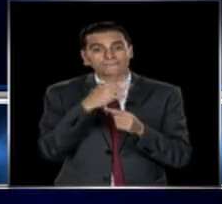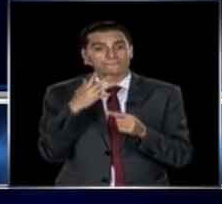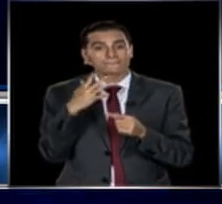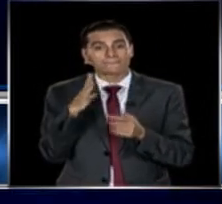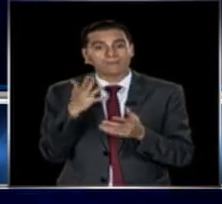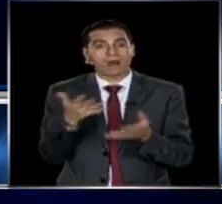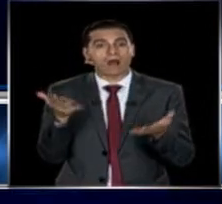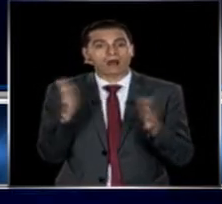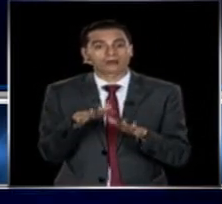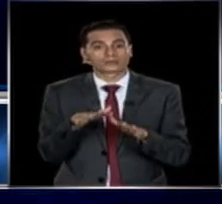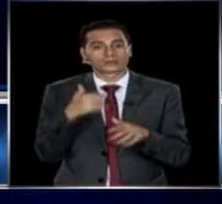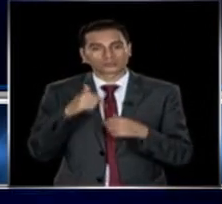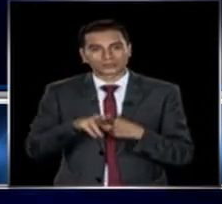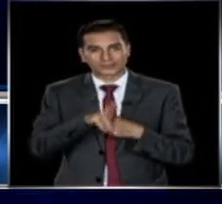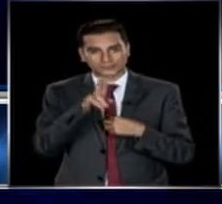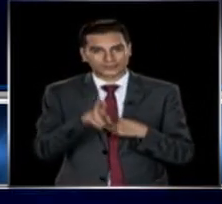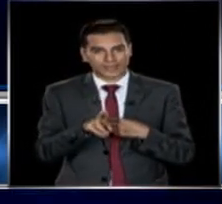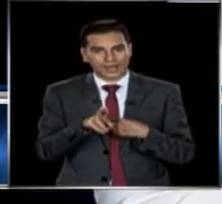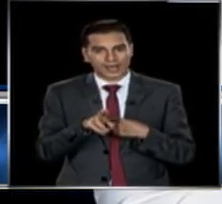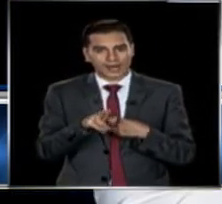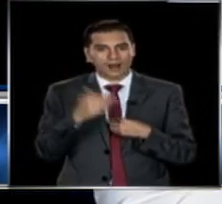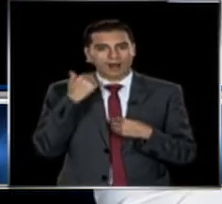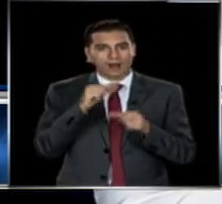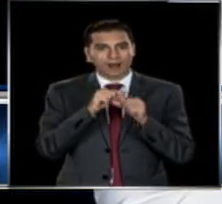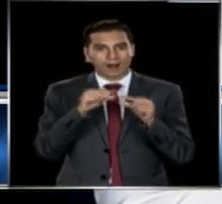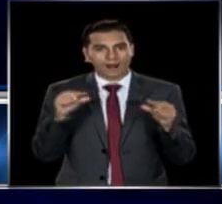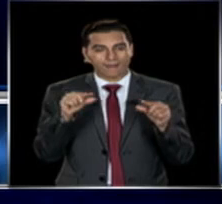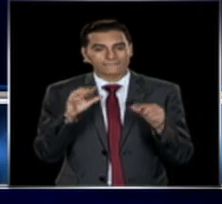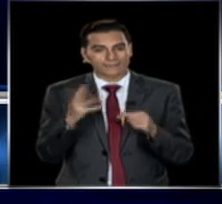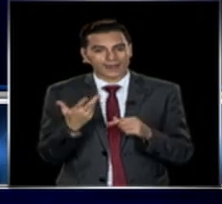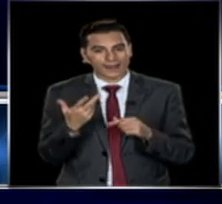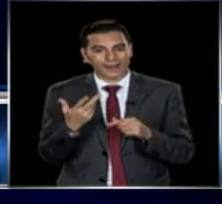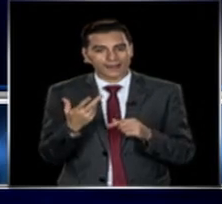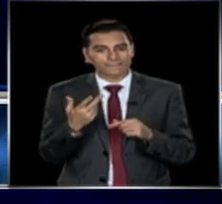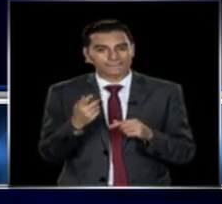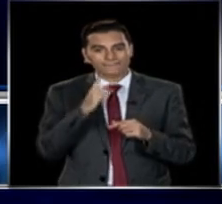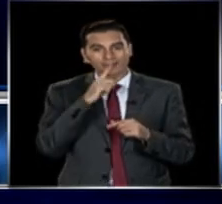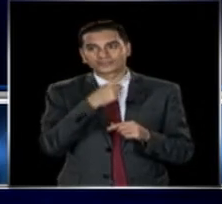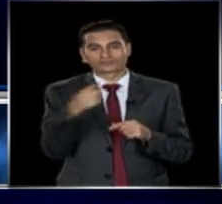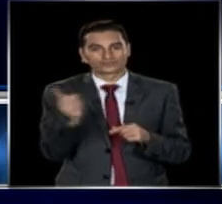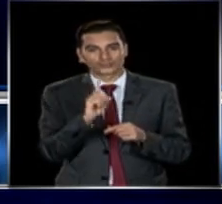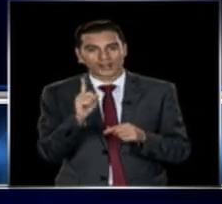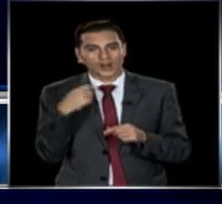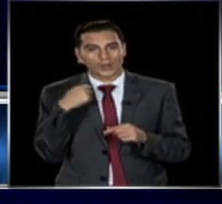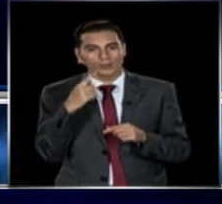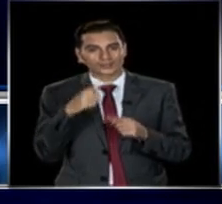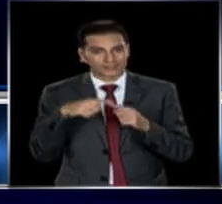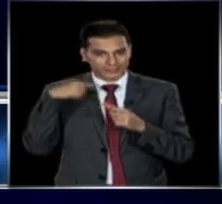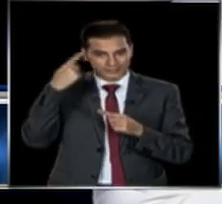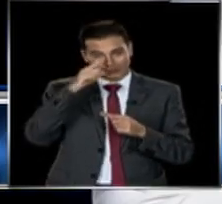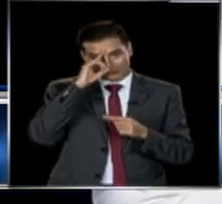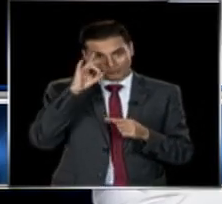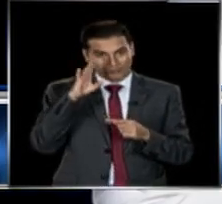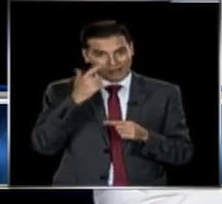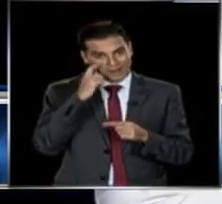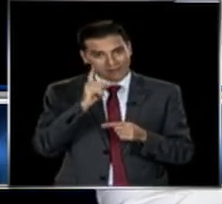دلوقتي، ده سؤال في برنامج العباقرة، الخط الساخن هيبقى رقم كام؟ بس مش ليكو، مش للموسم ده، لموسم تاني.